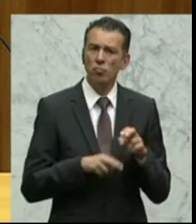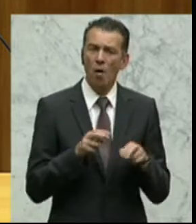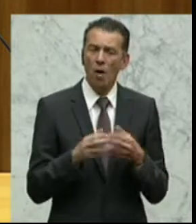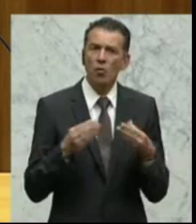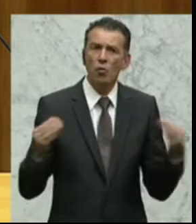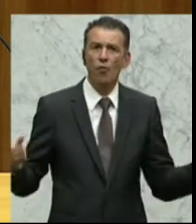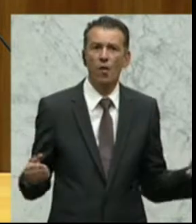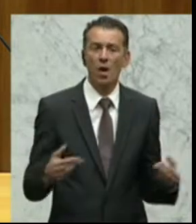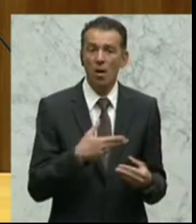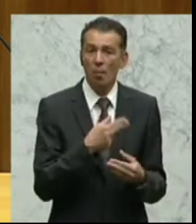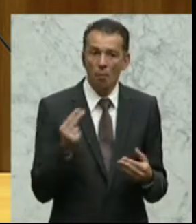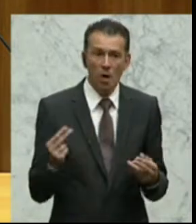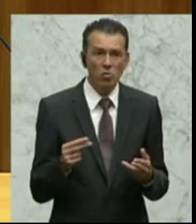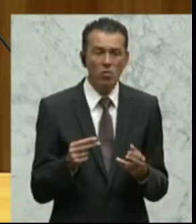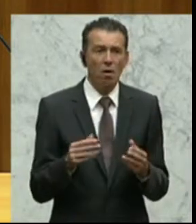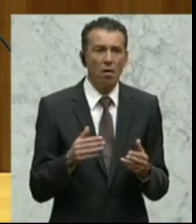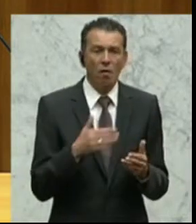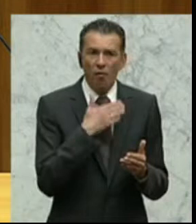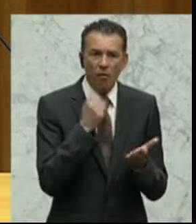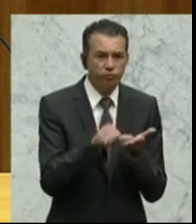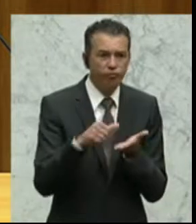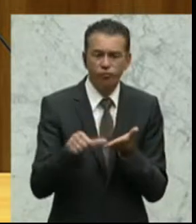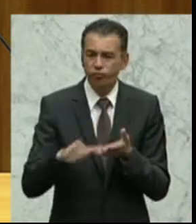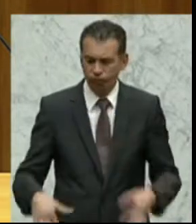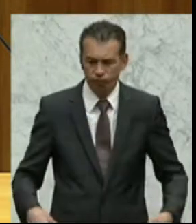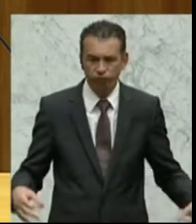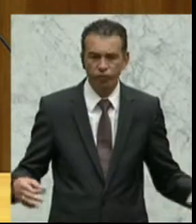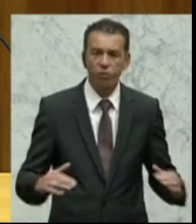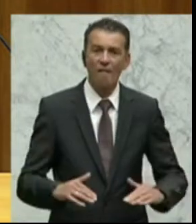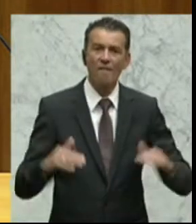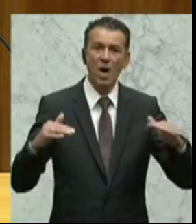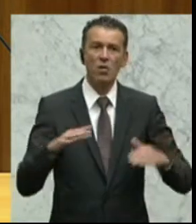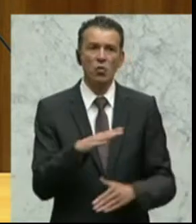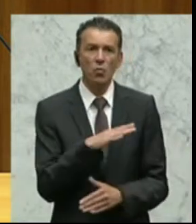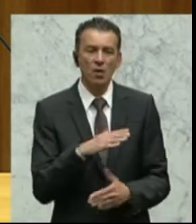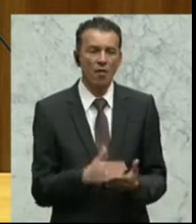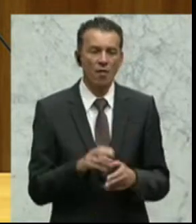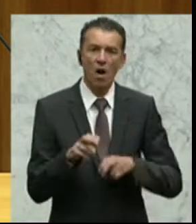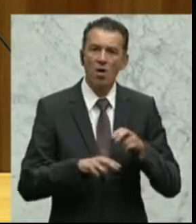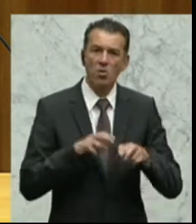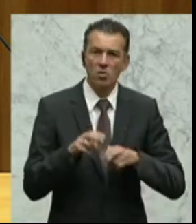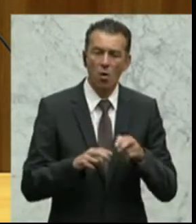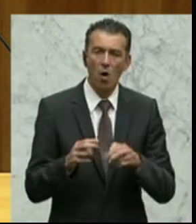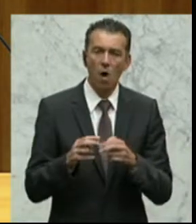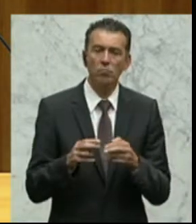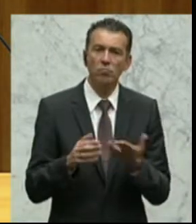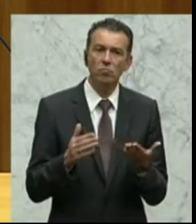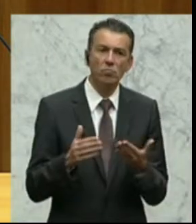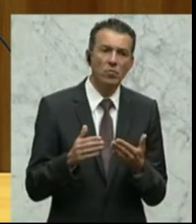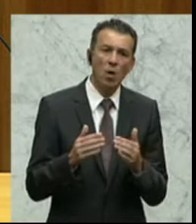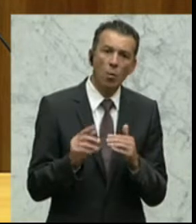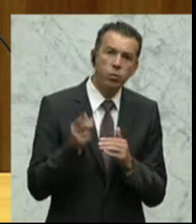mehr leisten. Das Wachstum wird dadurch massiv gefährdet. Diese Steuer- und Abgabenquote ist so hoch, dass es natürlich sehr wohl